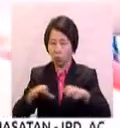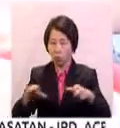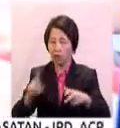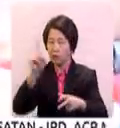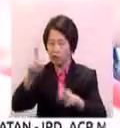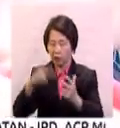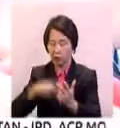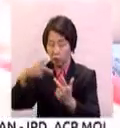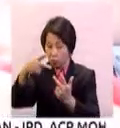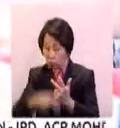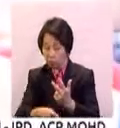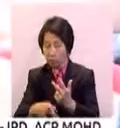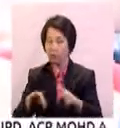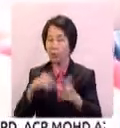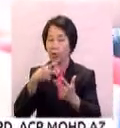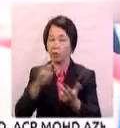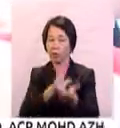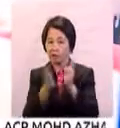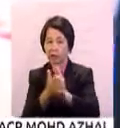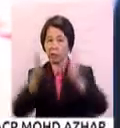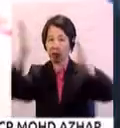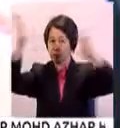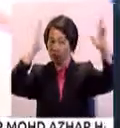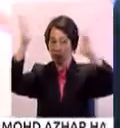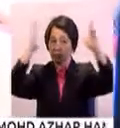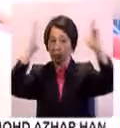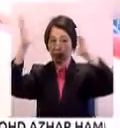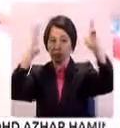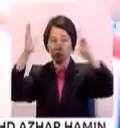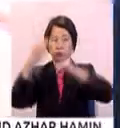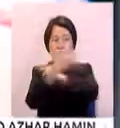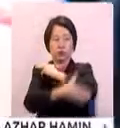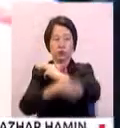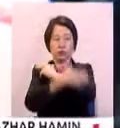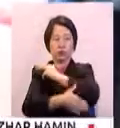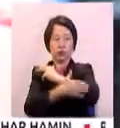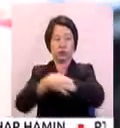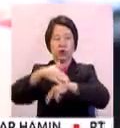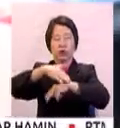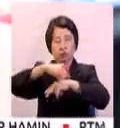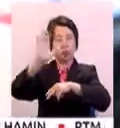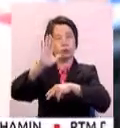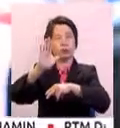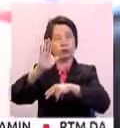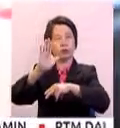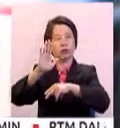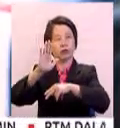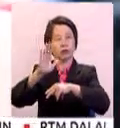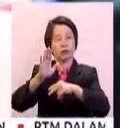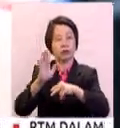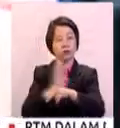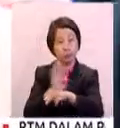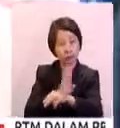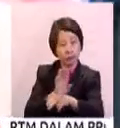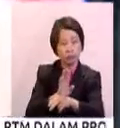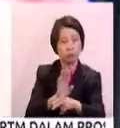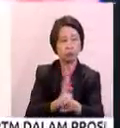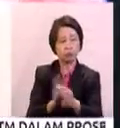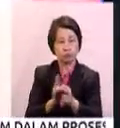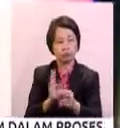satu program di mana kita nak menjadikan Malaysia ni sebagai negara lebih kepada negara usahawan.